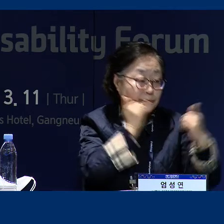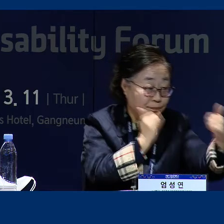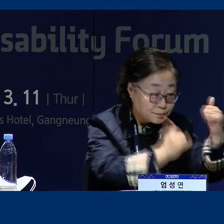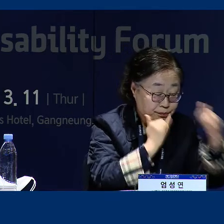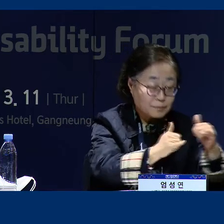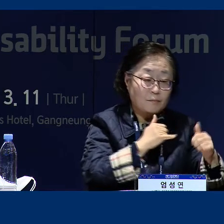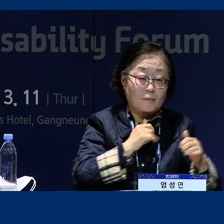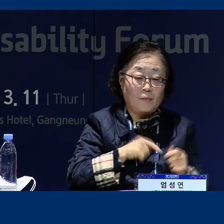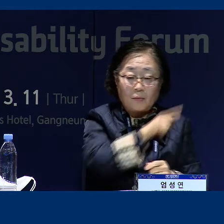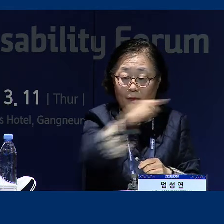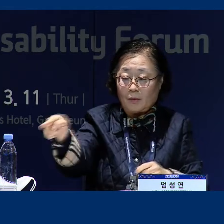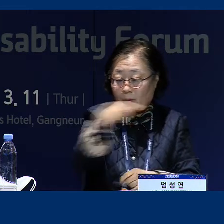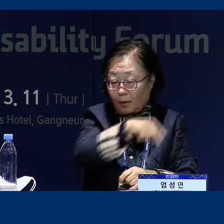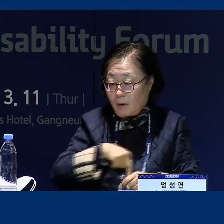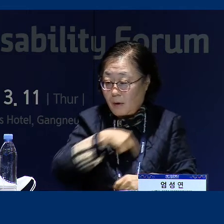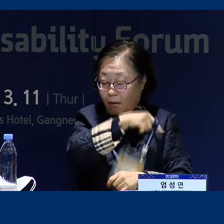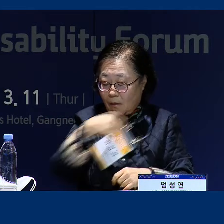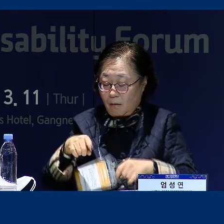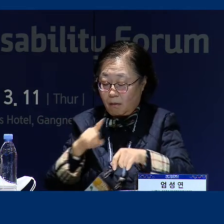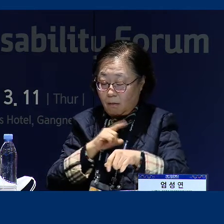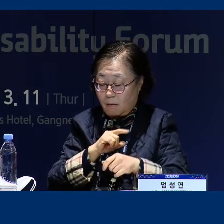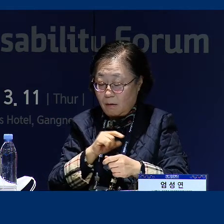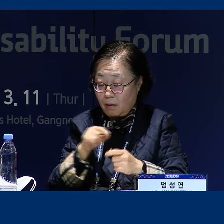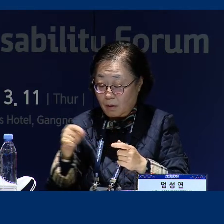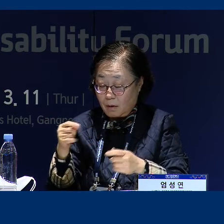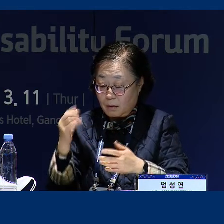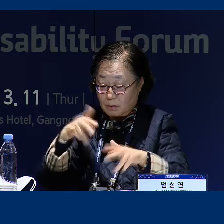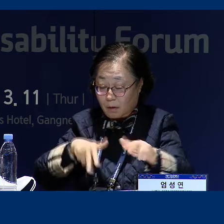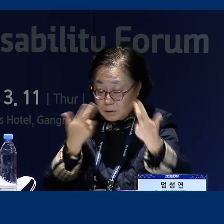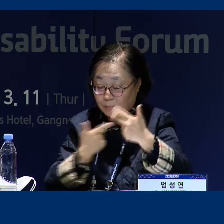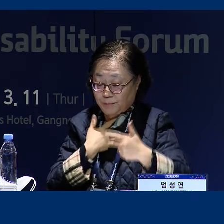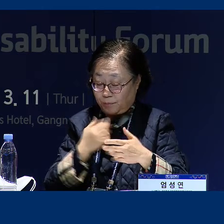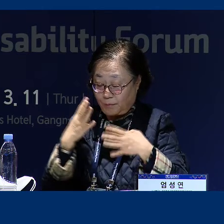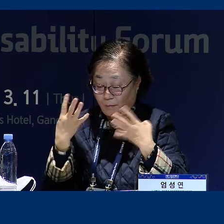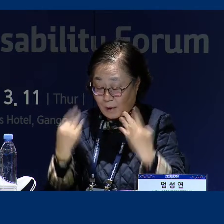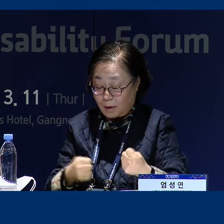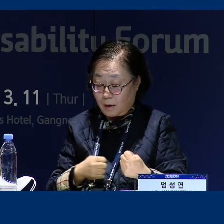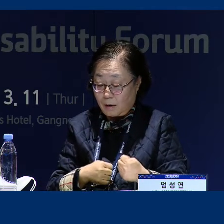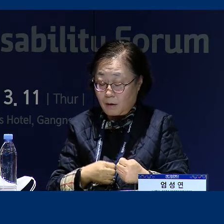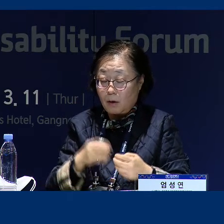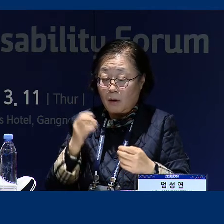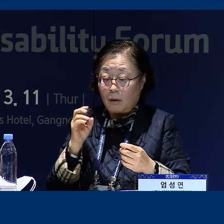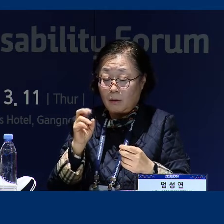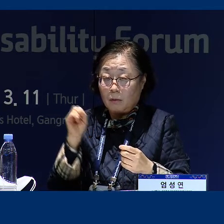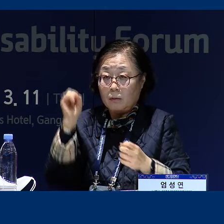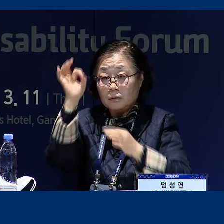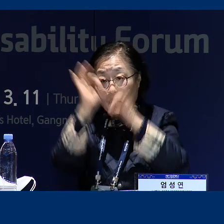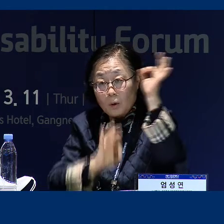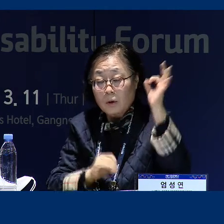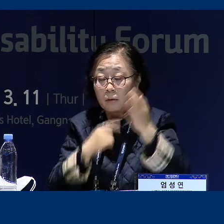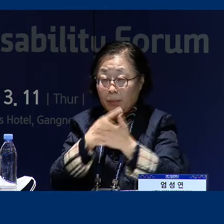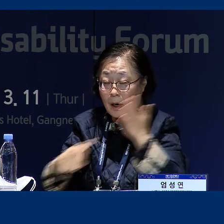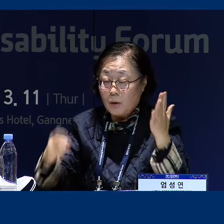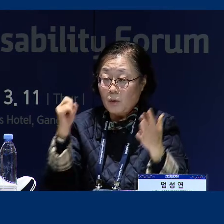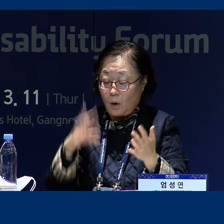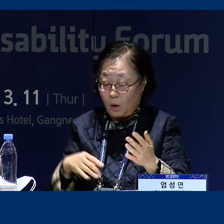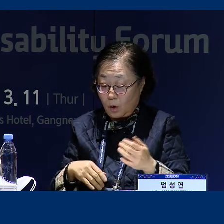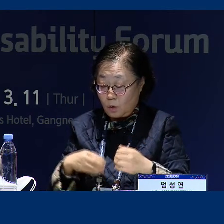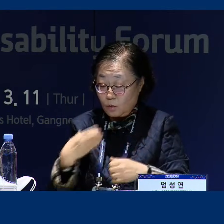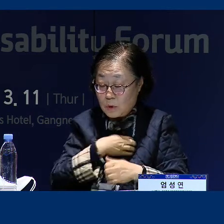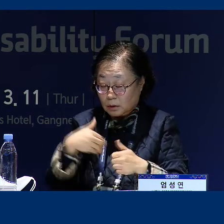또 보건소, 시청의 담당 공무원들과 통화한 후 추가적인 조치 상황을